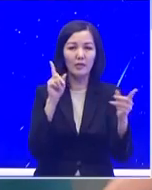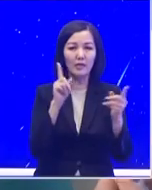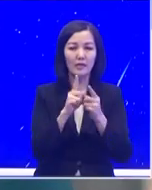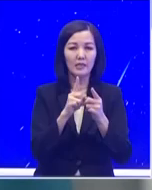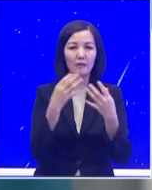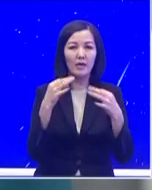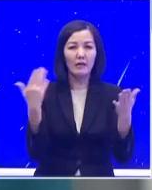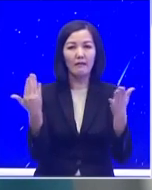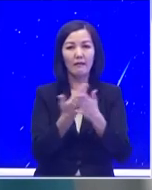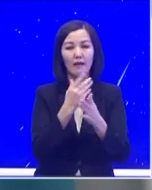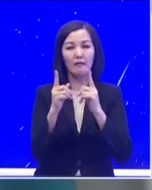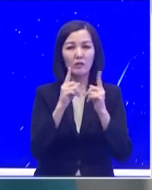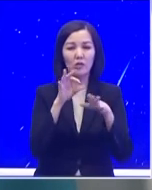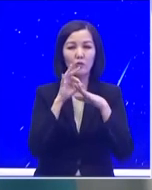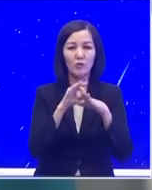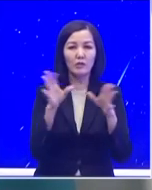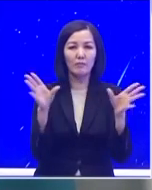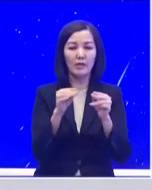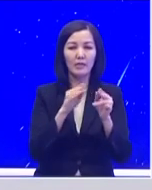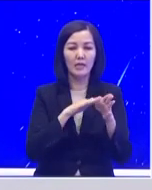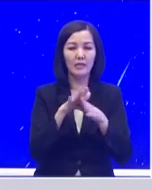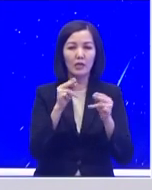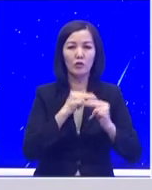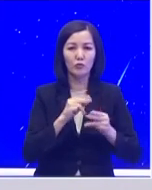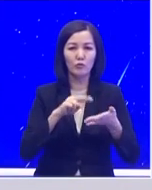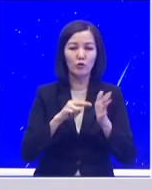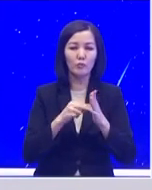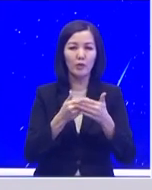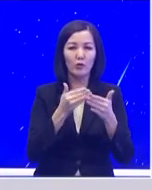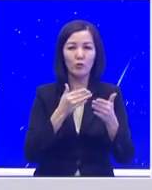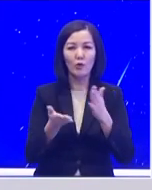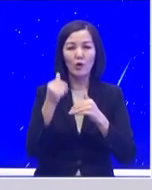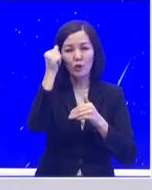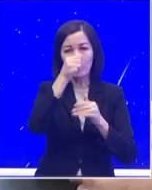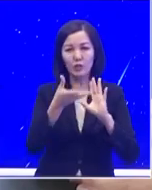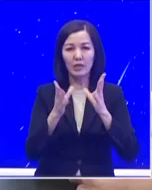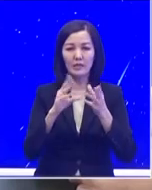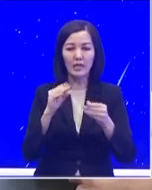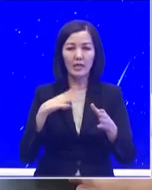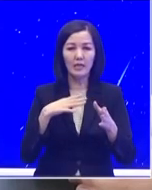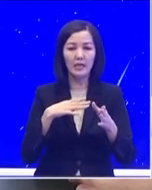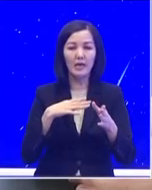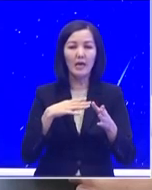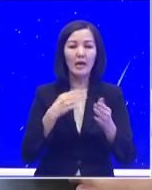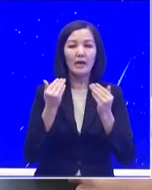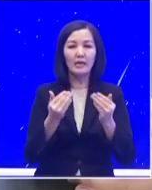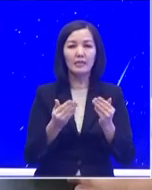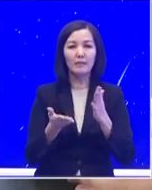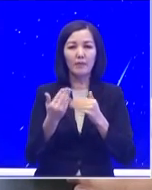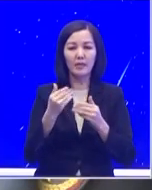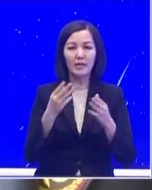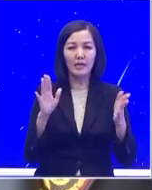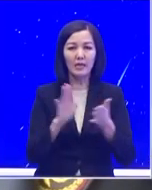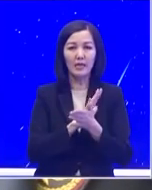еркін форматта жиын өткізді. Алдағы бірлесе атқарар жұмыстарға жоспар құрып, өткен жылғы жұмыстарды саралады. Мамандардың айтуынша, былтыр